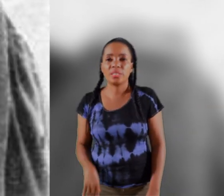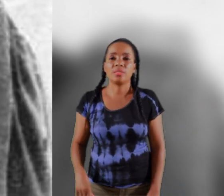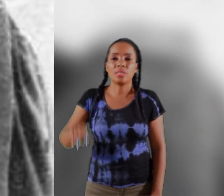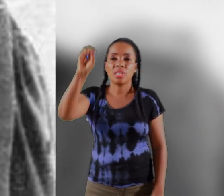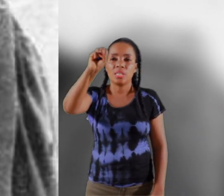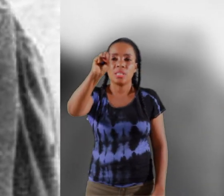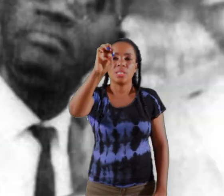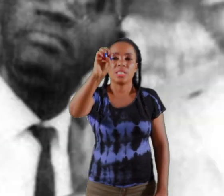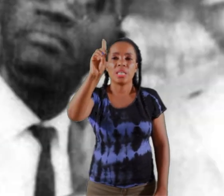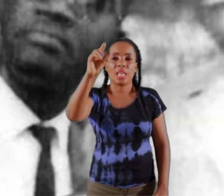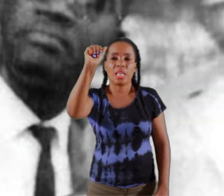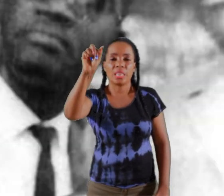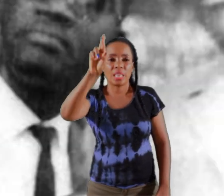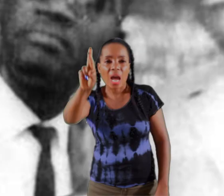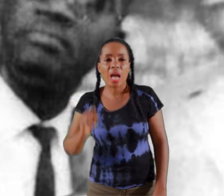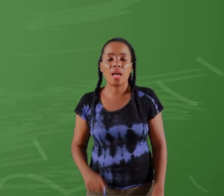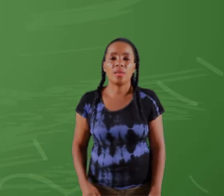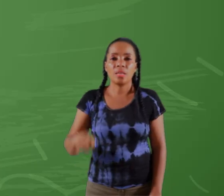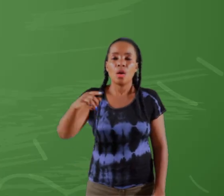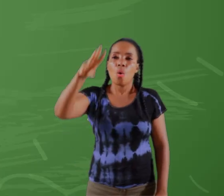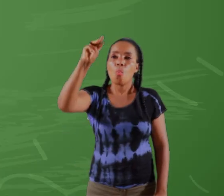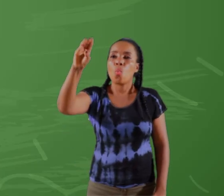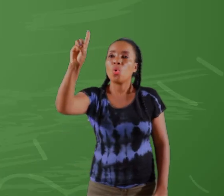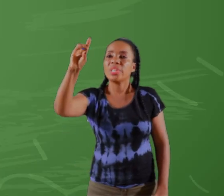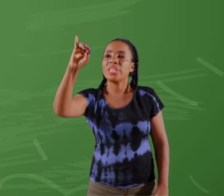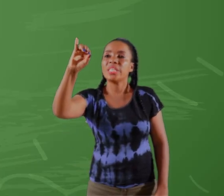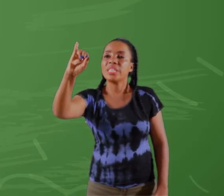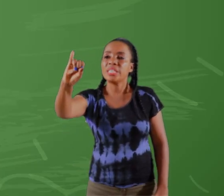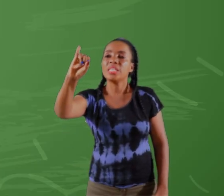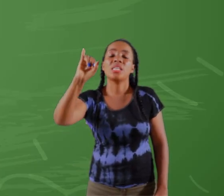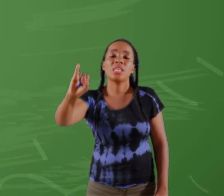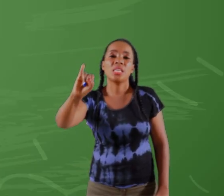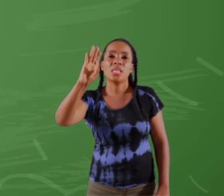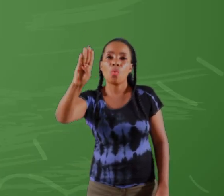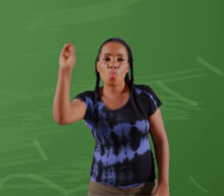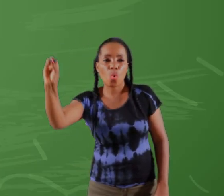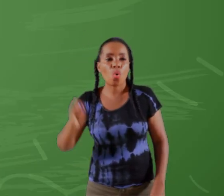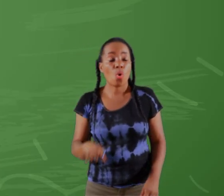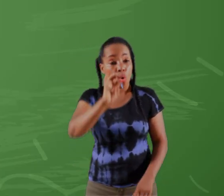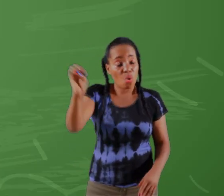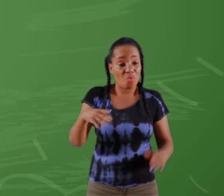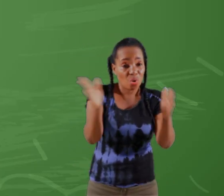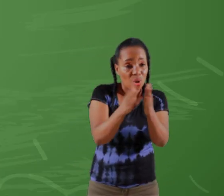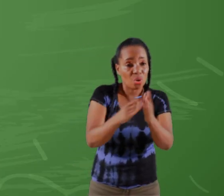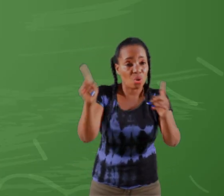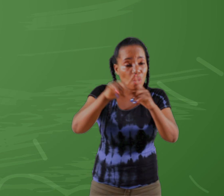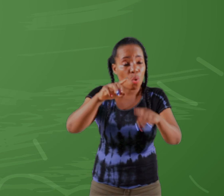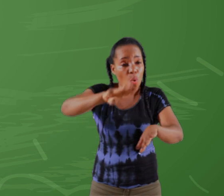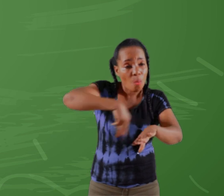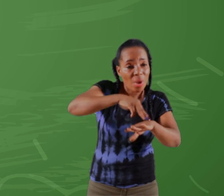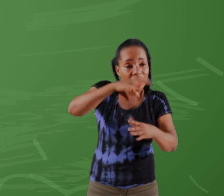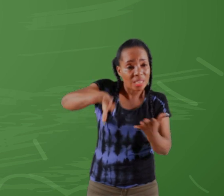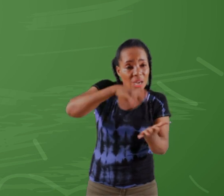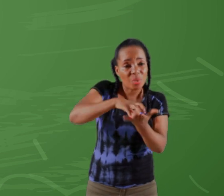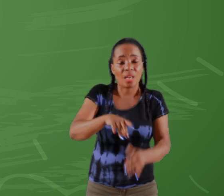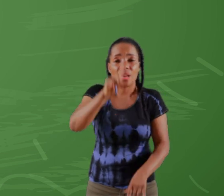Lamine Gueye et Modibo Keïta. Ils se sont réunis à Bamako en 1946 pour créer le plus